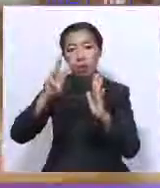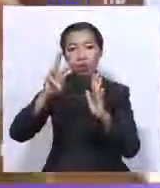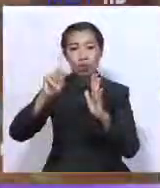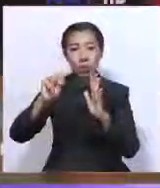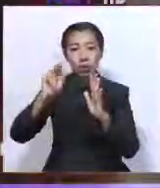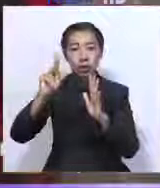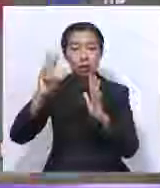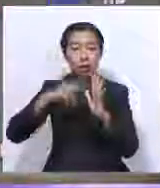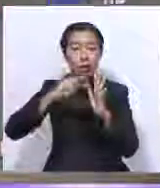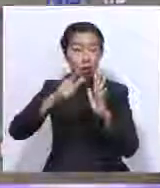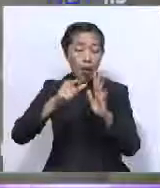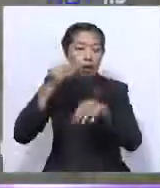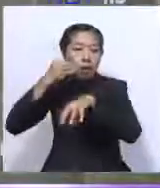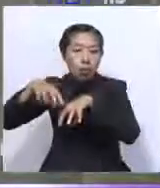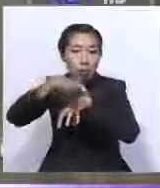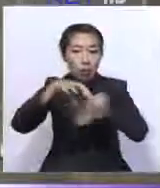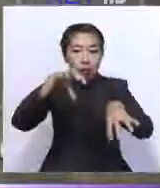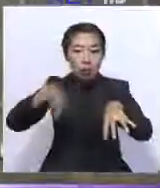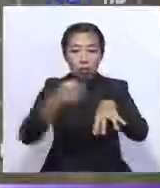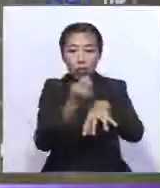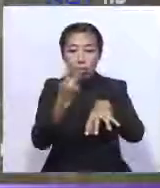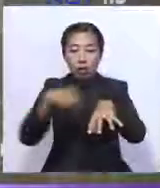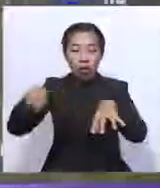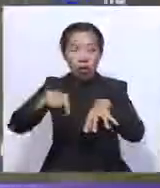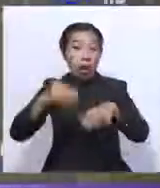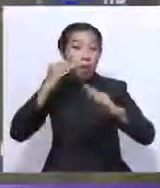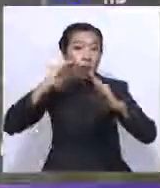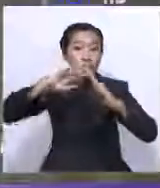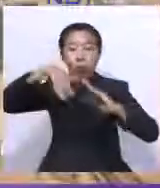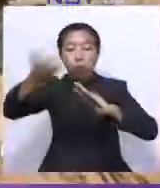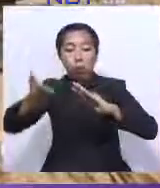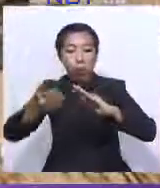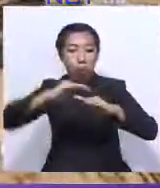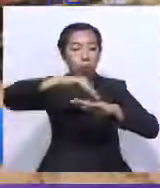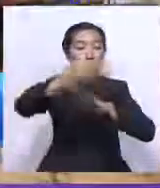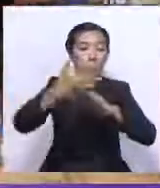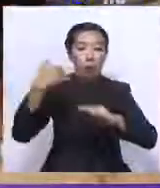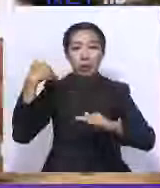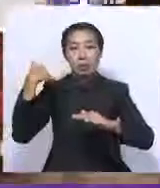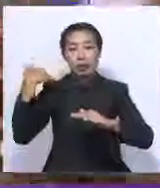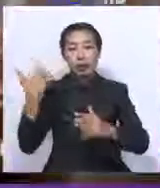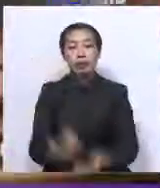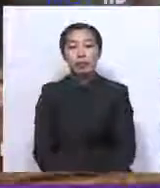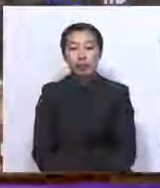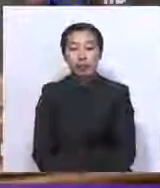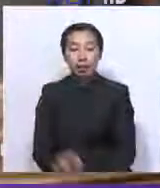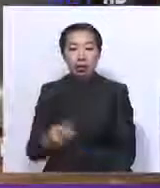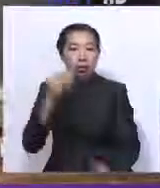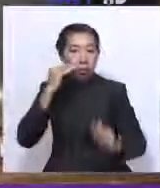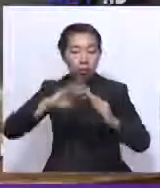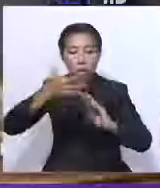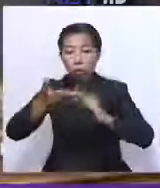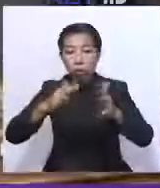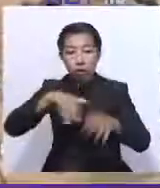งิ้วและบ้านนาง้องตำบลนางิ้วทำให้หลังคาบ้านเรือนราษฎรถูกพัดปลิวไปกับกระแสลมได้รับความเสียห